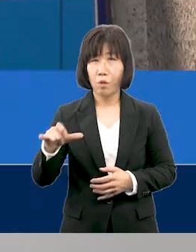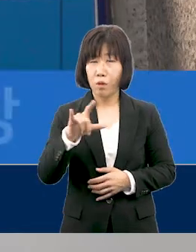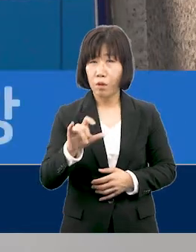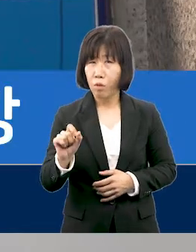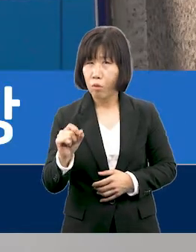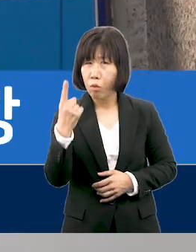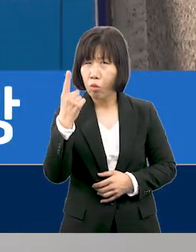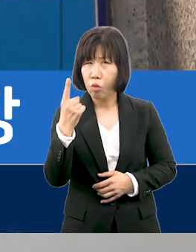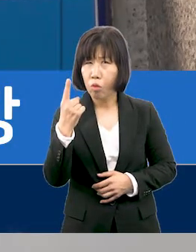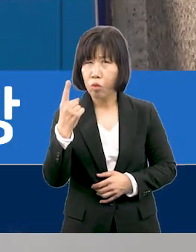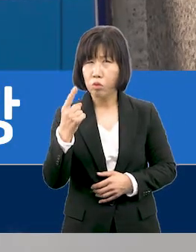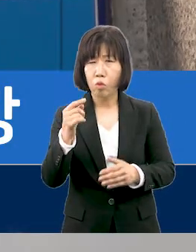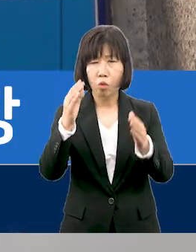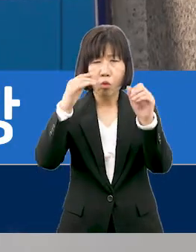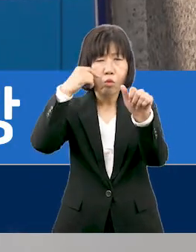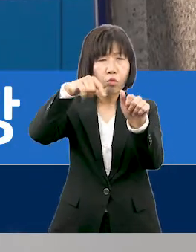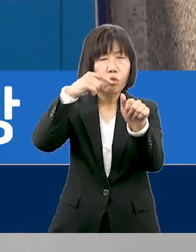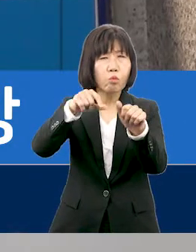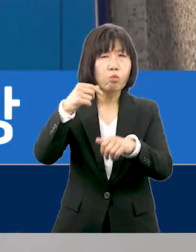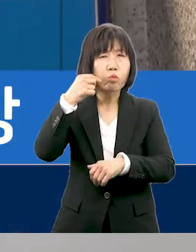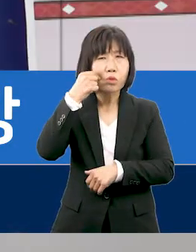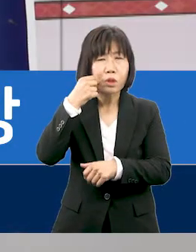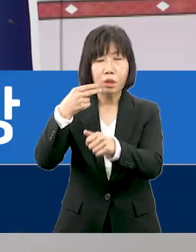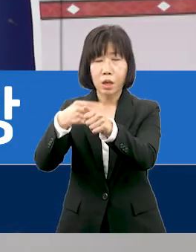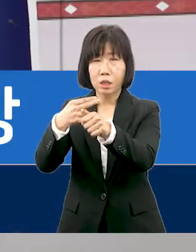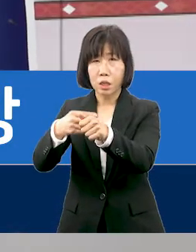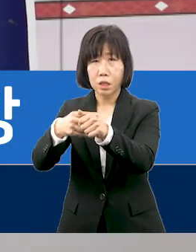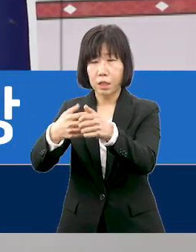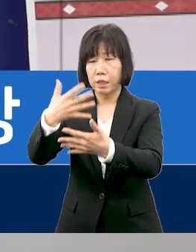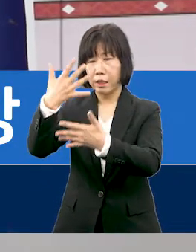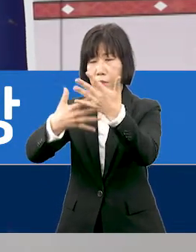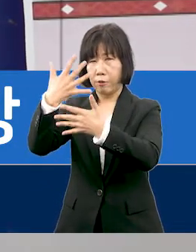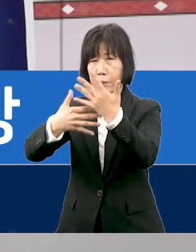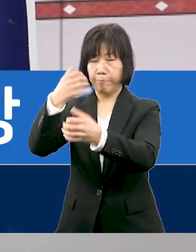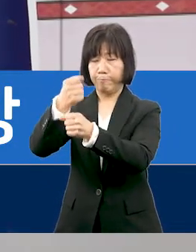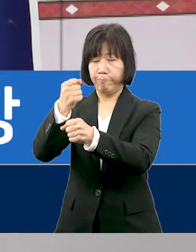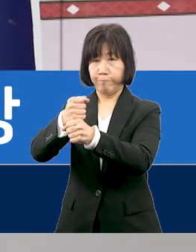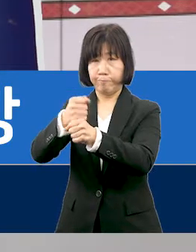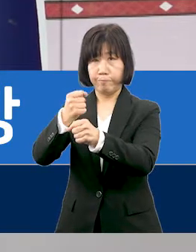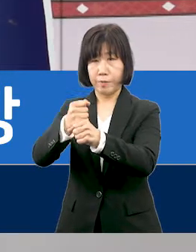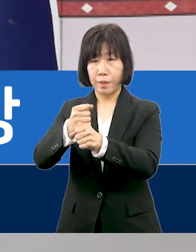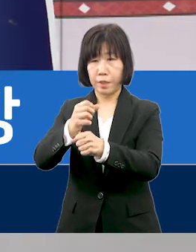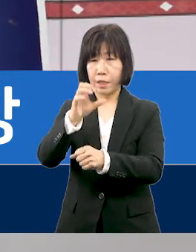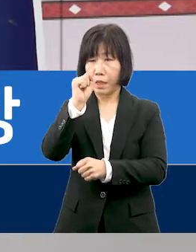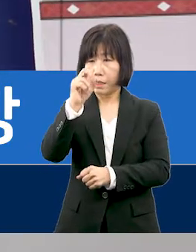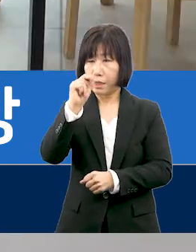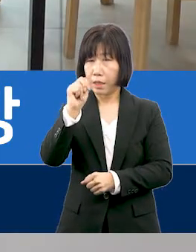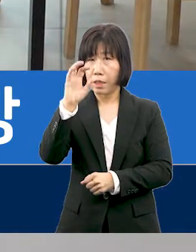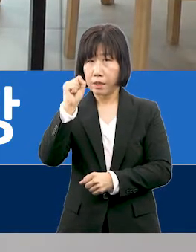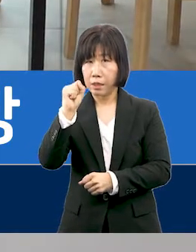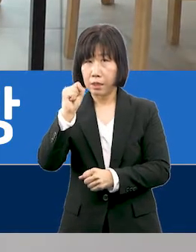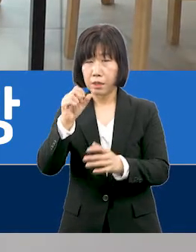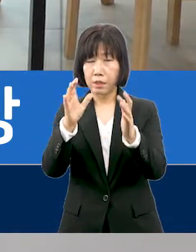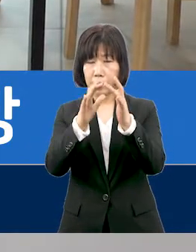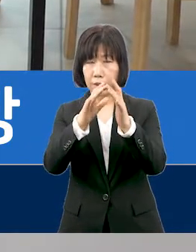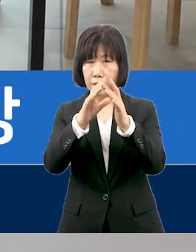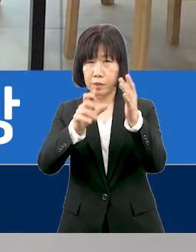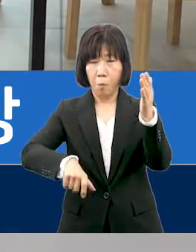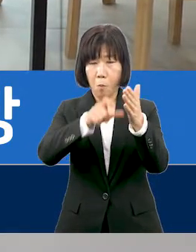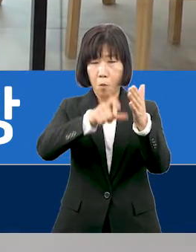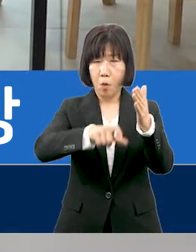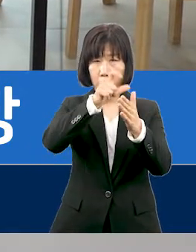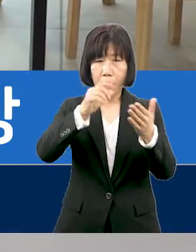코넬 구의 영향으로 수업을 못하는 차 7회 강사들이 영상을 제작해 sns 를 통해 수강생들과